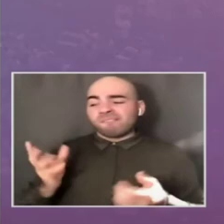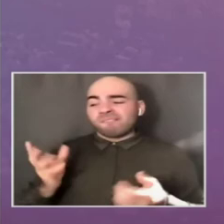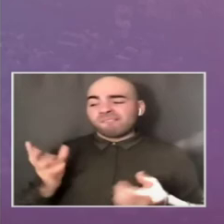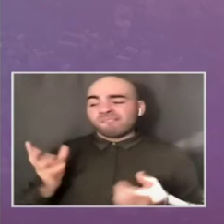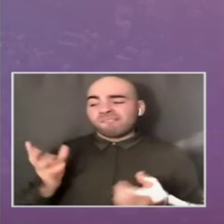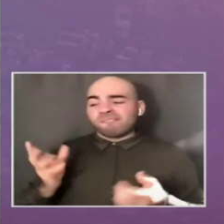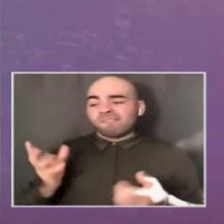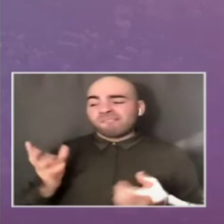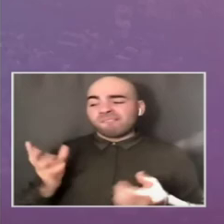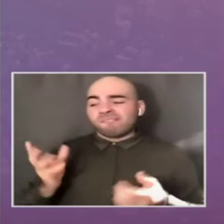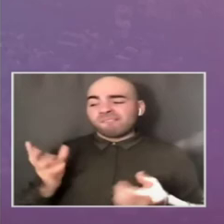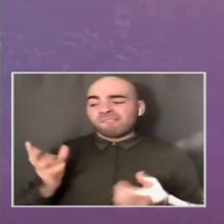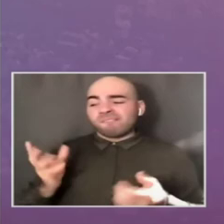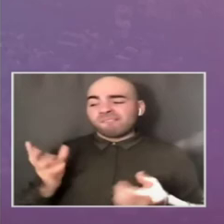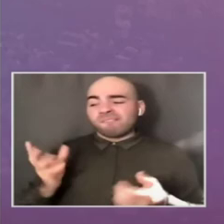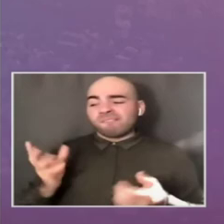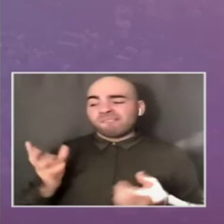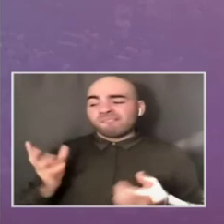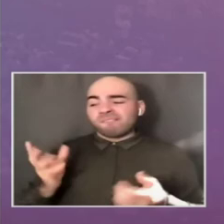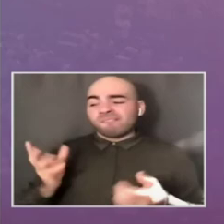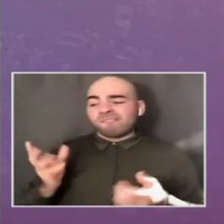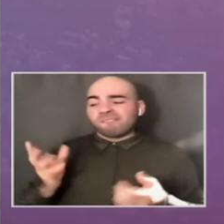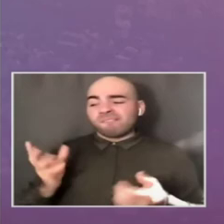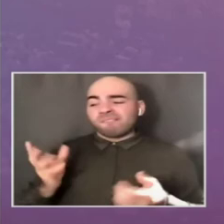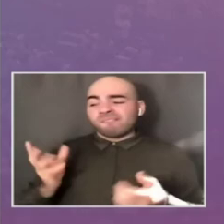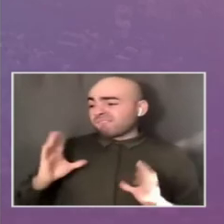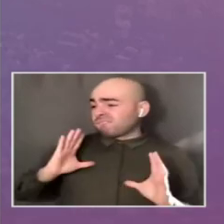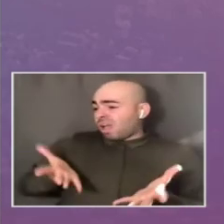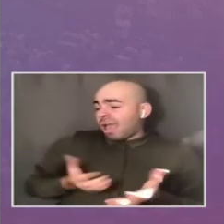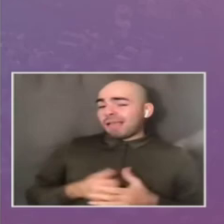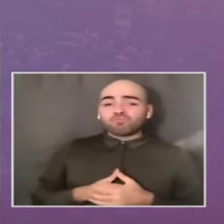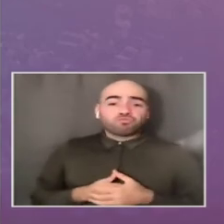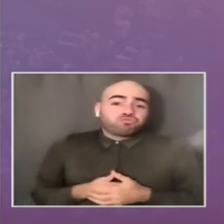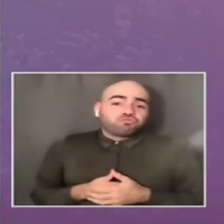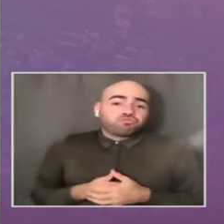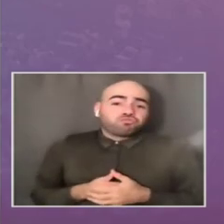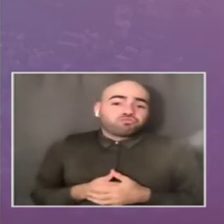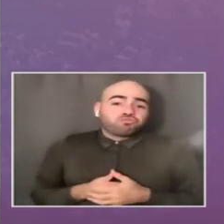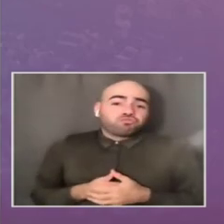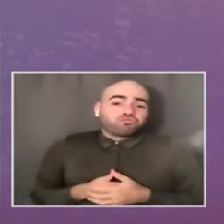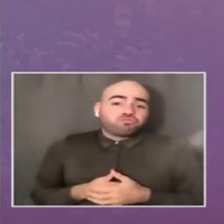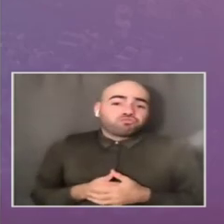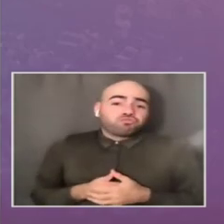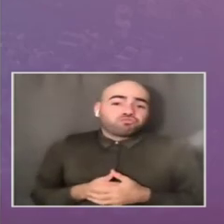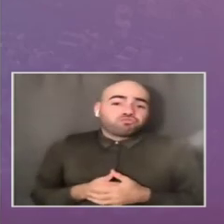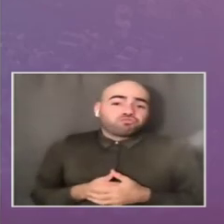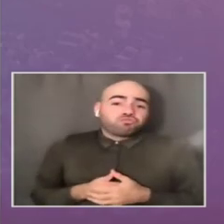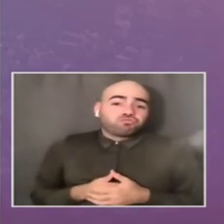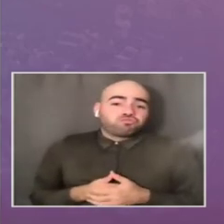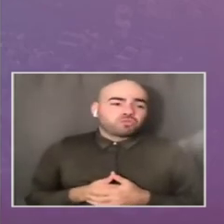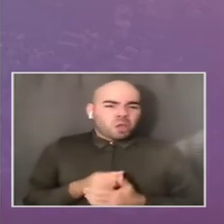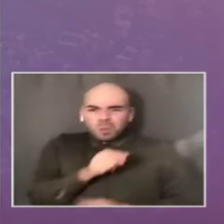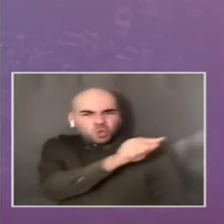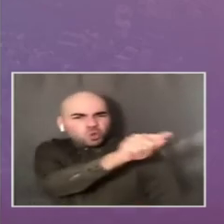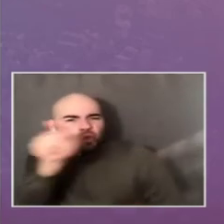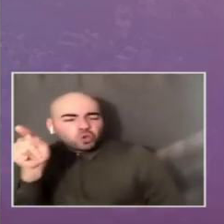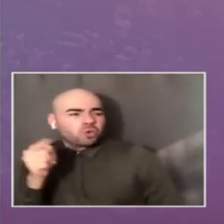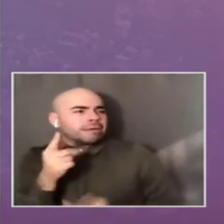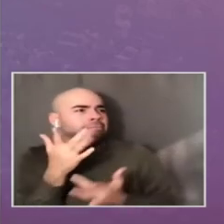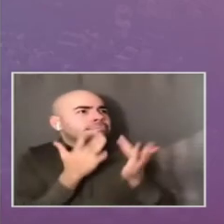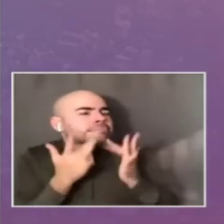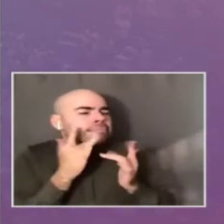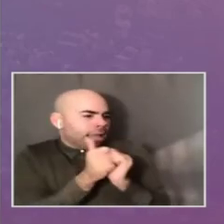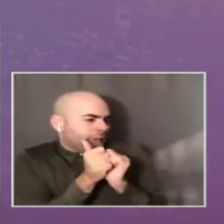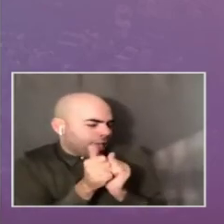ça va être marrant cette chrysler dans les semaines à venir faux de thébaux comment tu vas mettre la nourriture sur la table à la